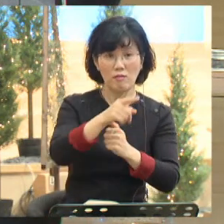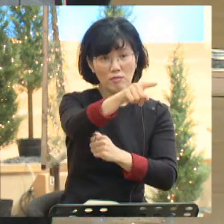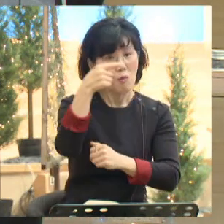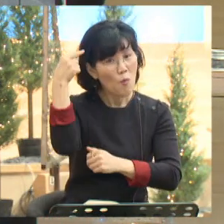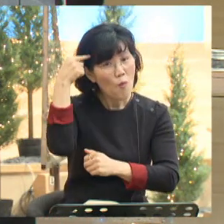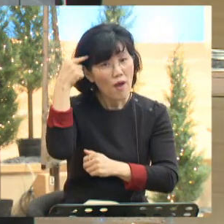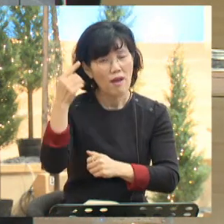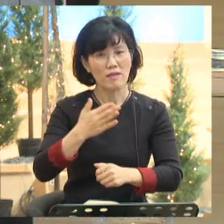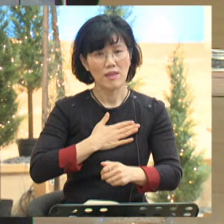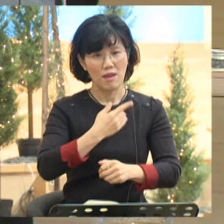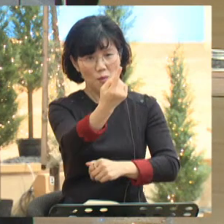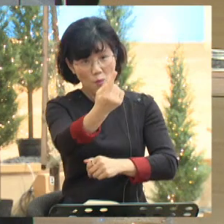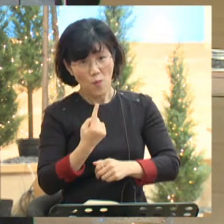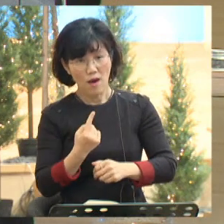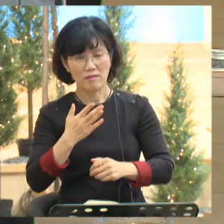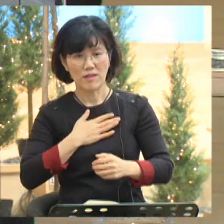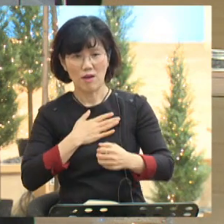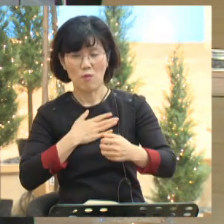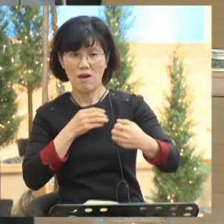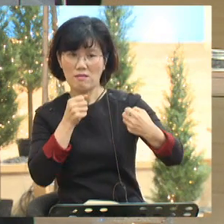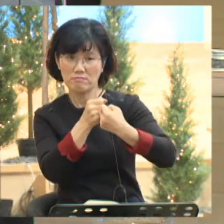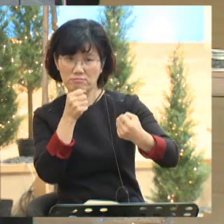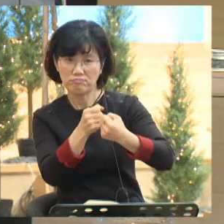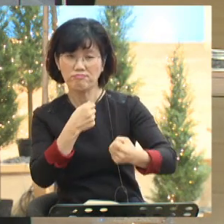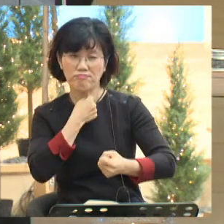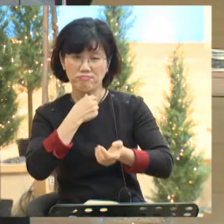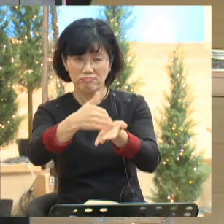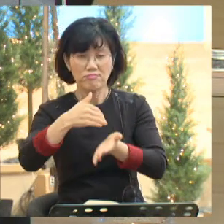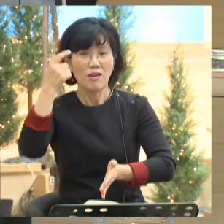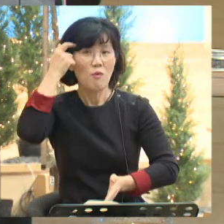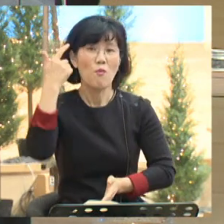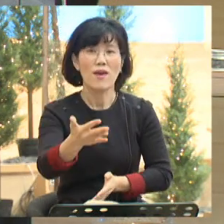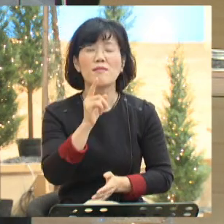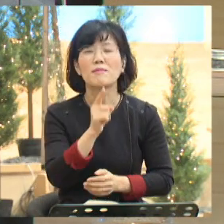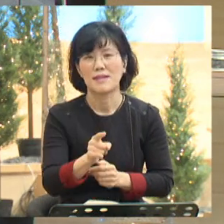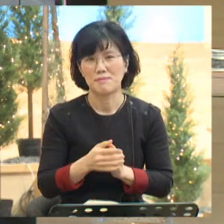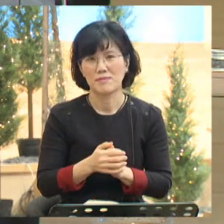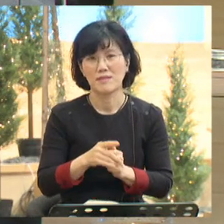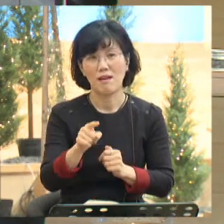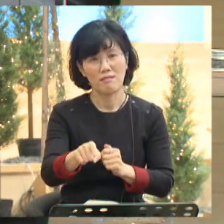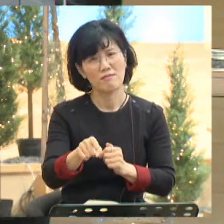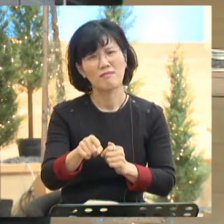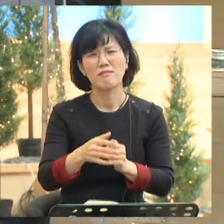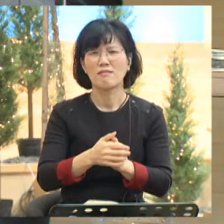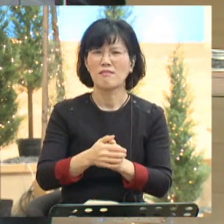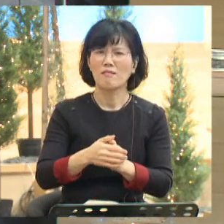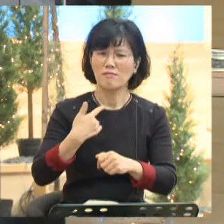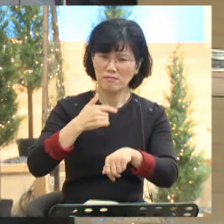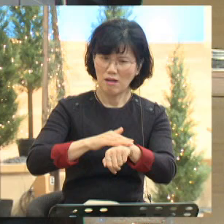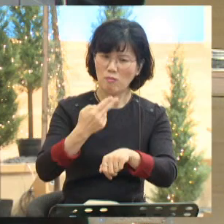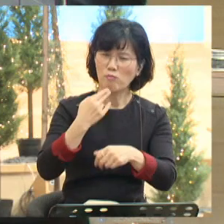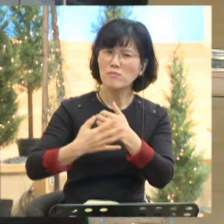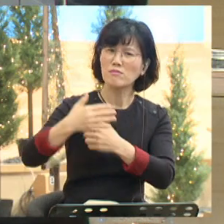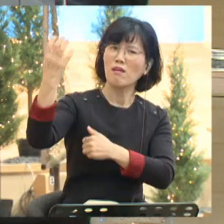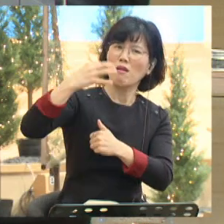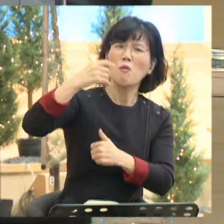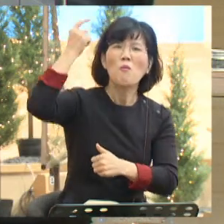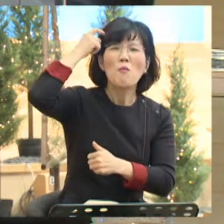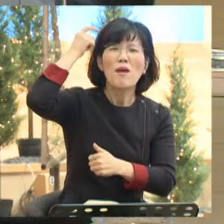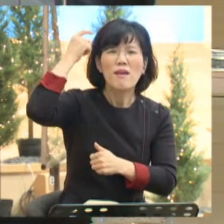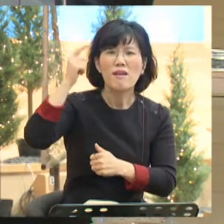오늘 내게 올라와서 나와 더불어 싸우고자 하는 야 일은 적반하장이다 이냐 라면서 얘기하는 거